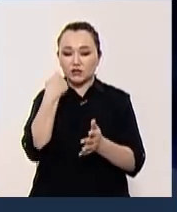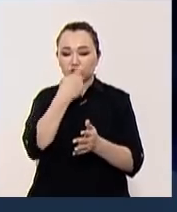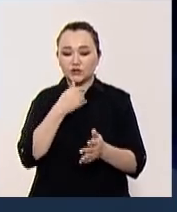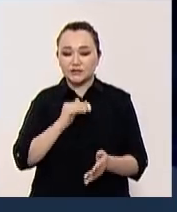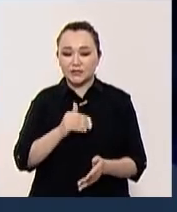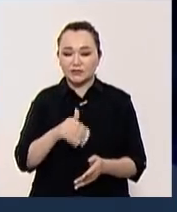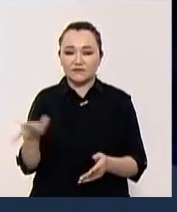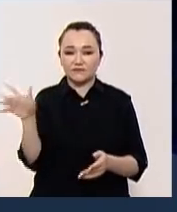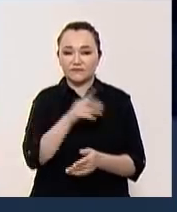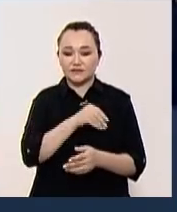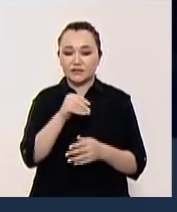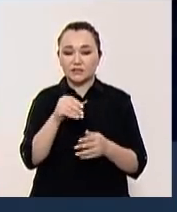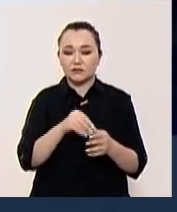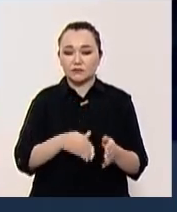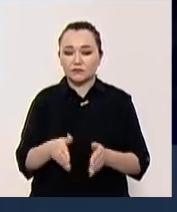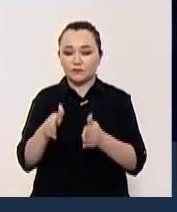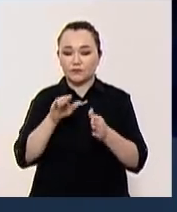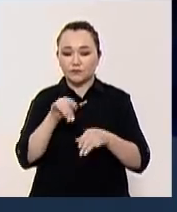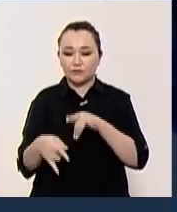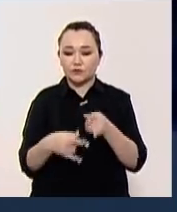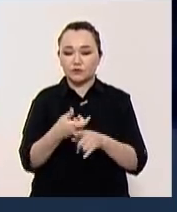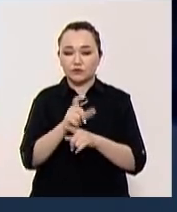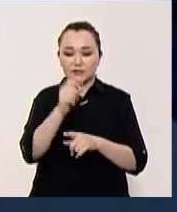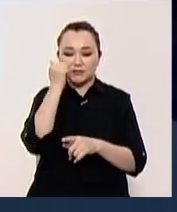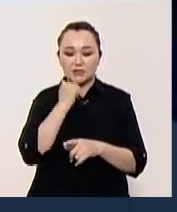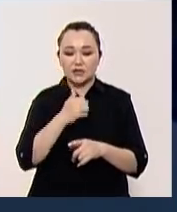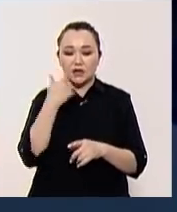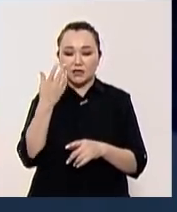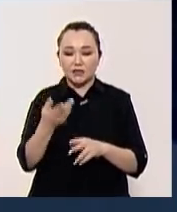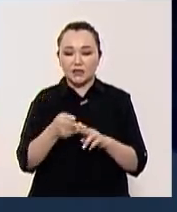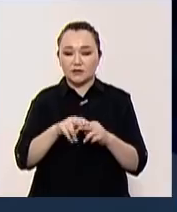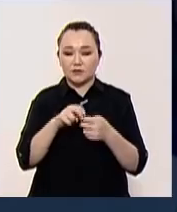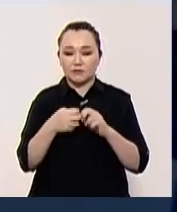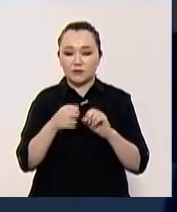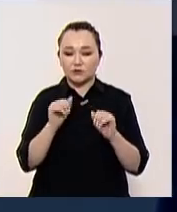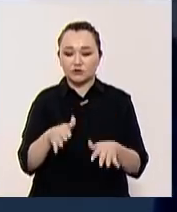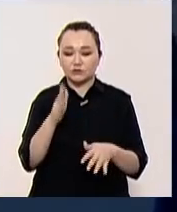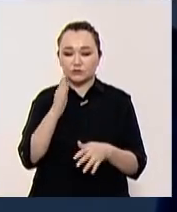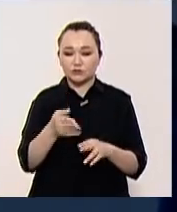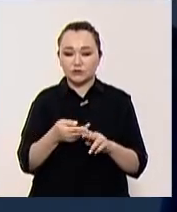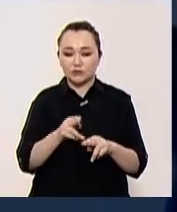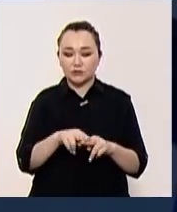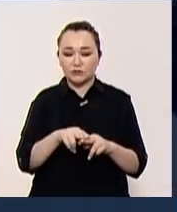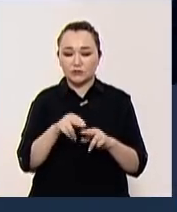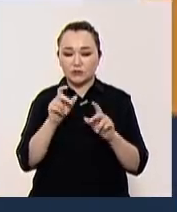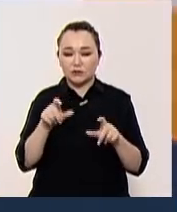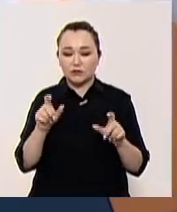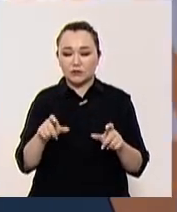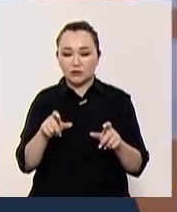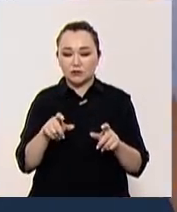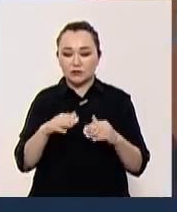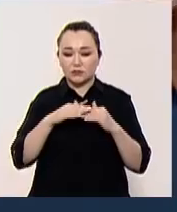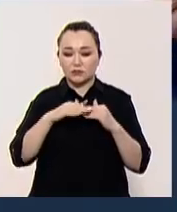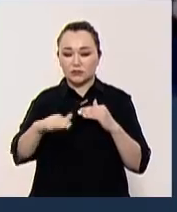секторлардың барлығында дерлік жолдар тесіліп әбден тозығы жеткен. Қашан осы мәселені шешесіздер? Тұрғындар